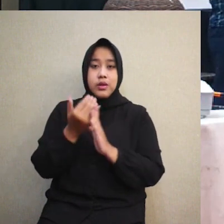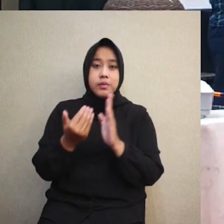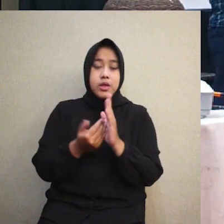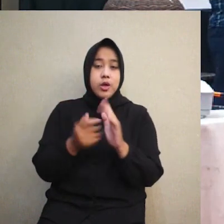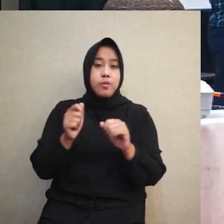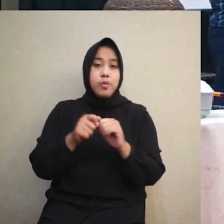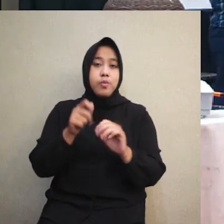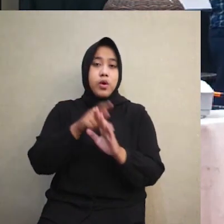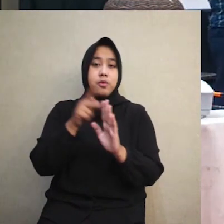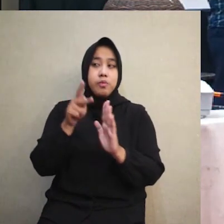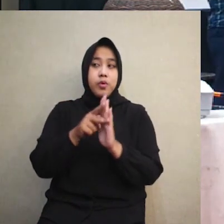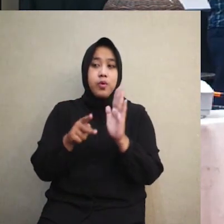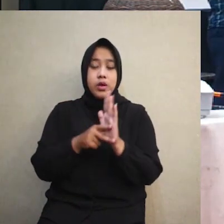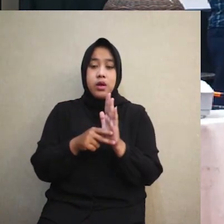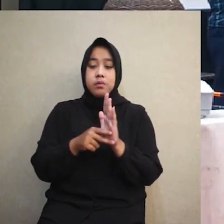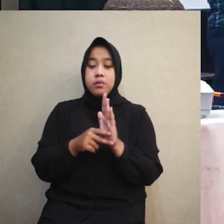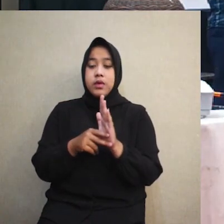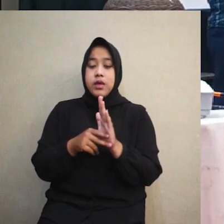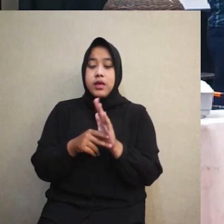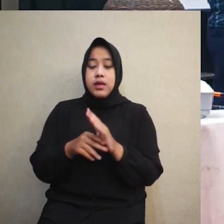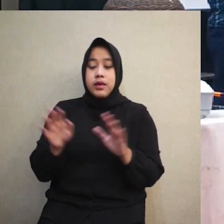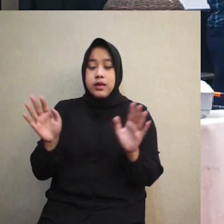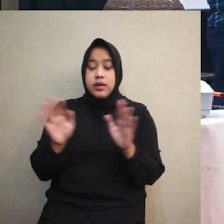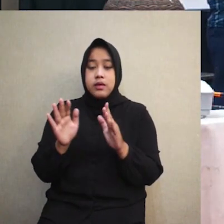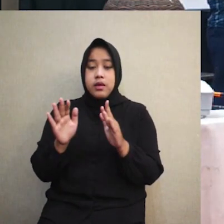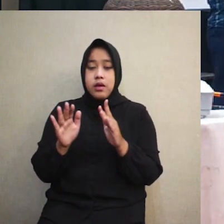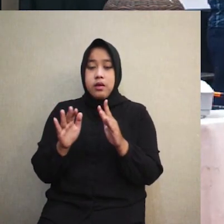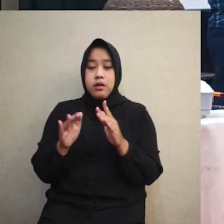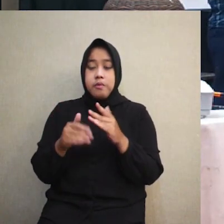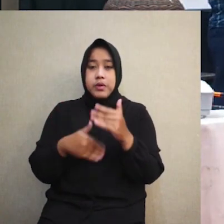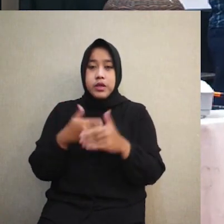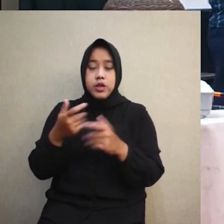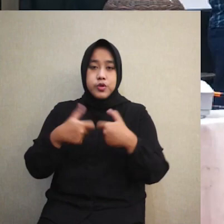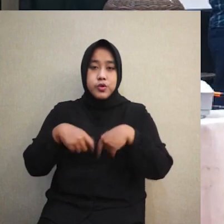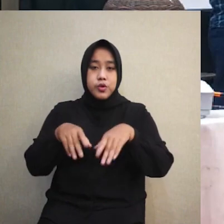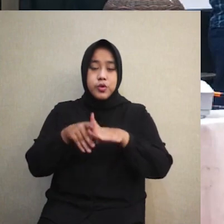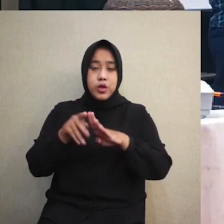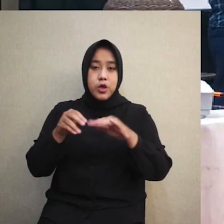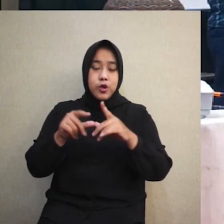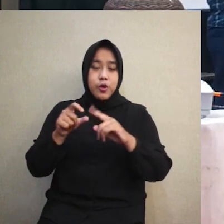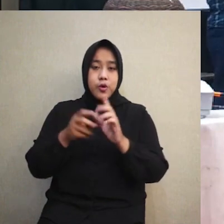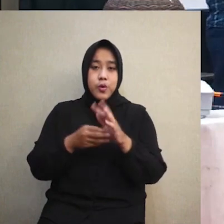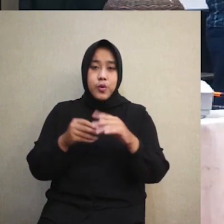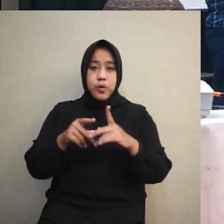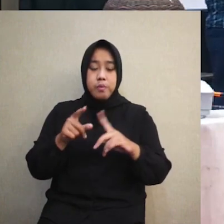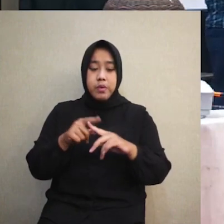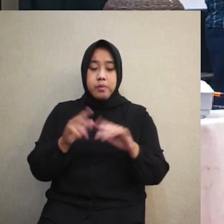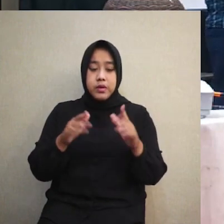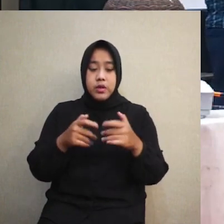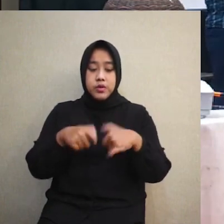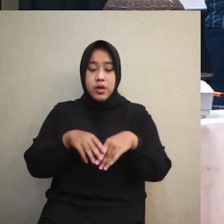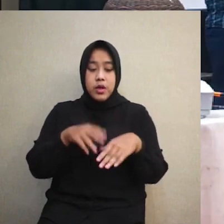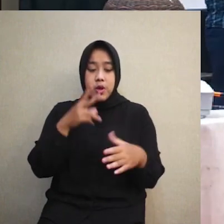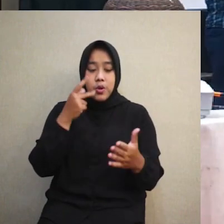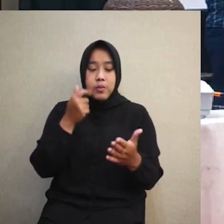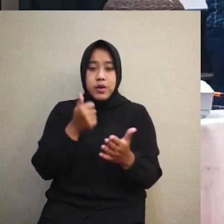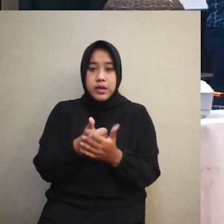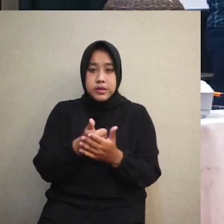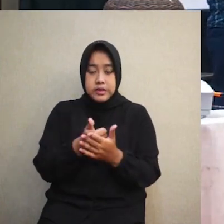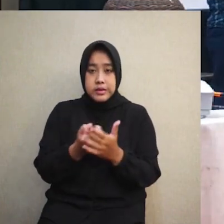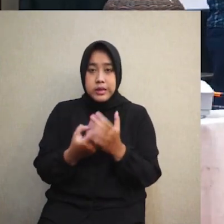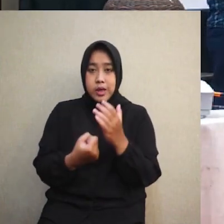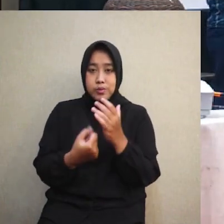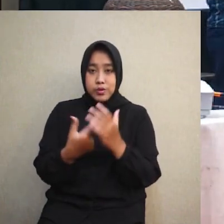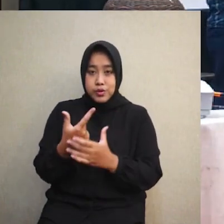itu memang tidak berjalan tidak berjalan sesuai dengan roadmap tidak berjalan sesuai dengan rekomendasi-rekomendasi yang muncul di